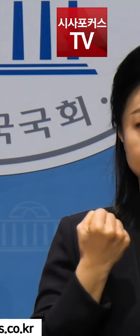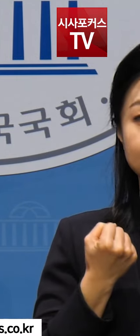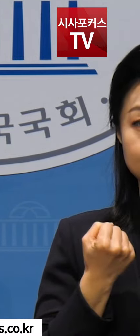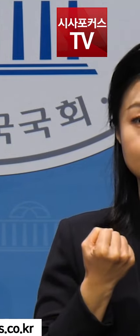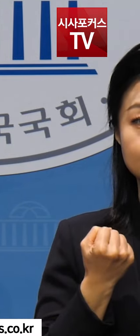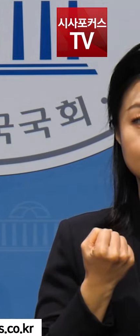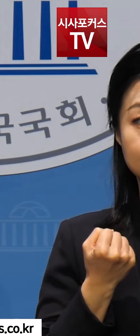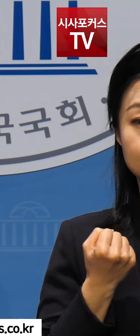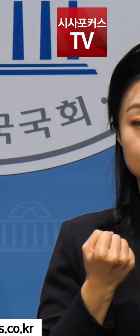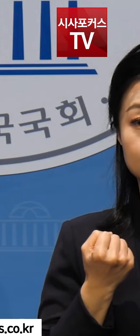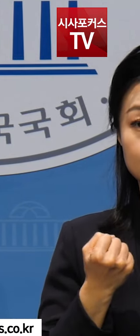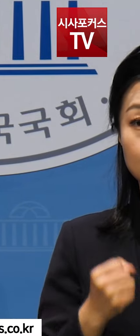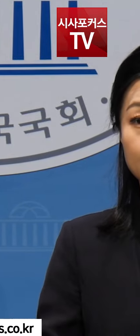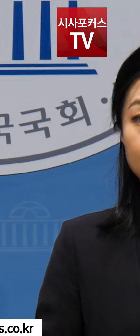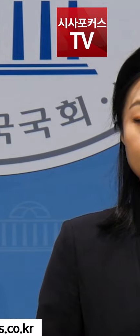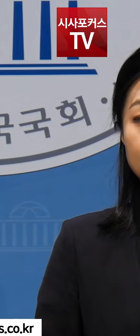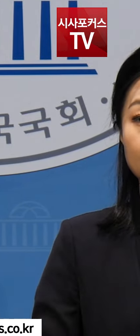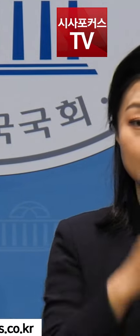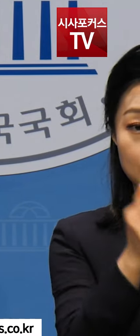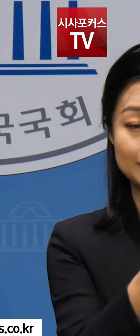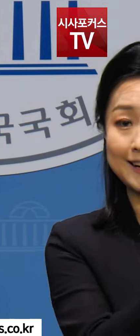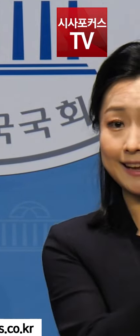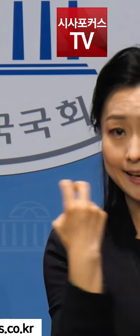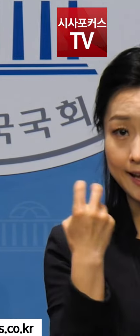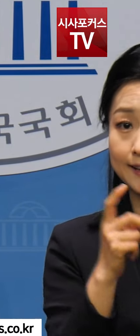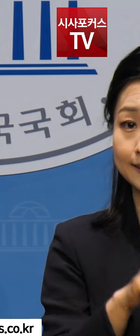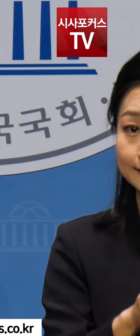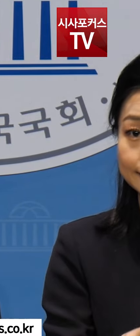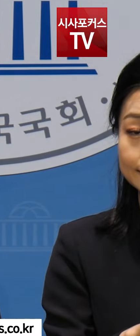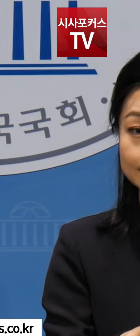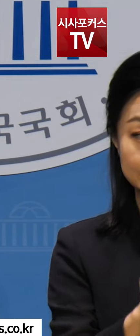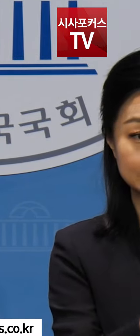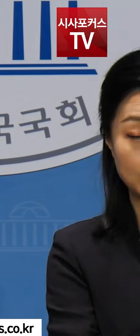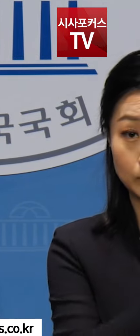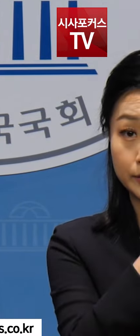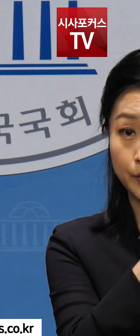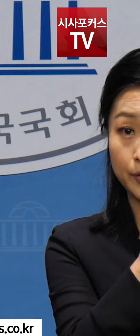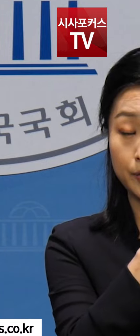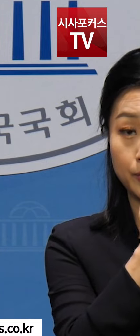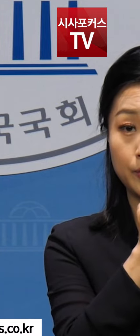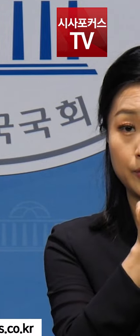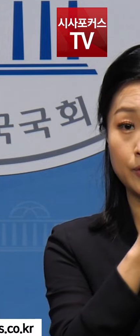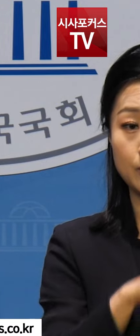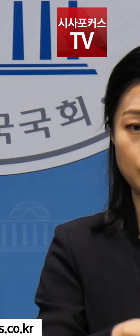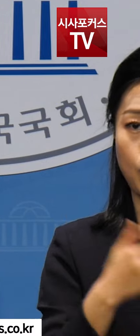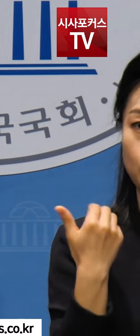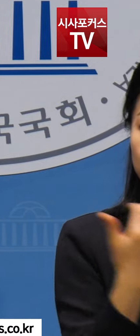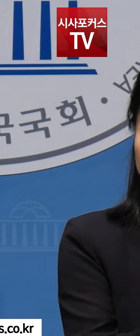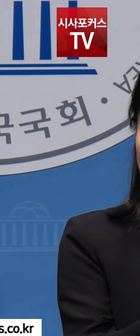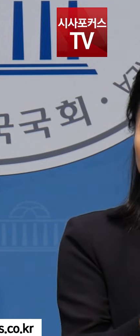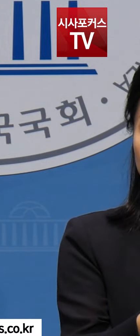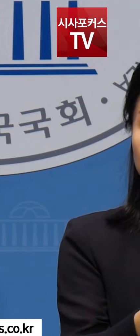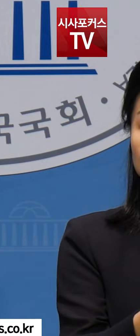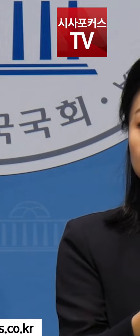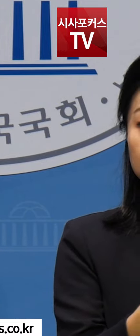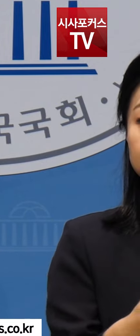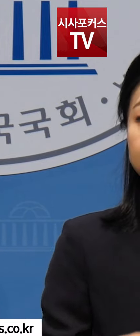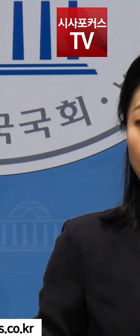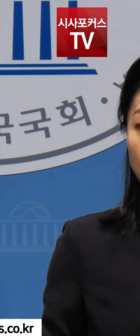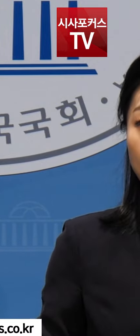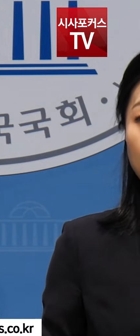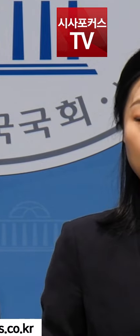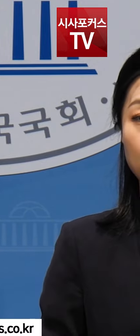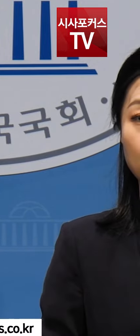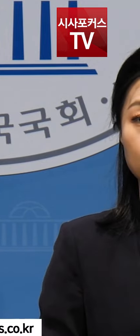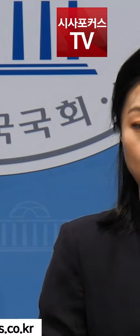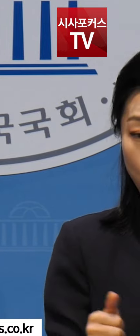권한들을 동원해서 검사 탄핵이라든지 또는 잘못된 그런 그 수사를 한 검사들이라든지 또는